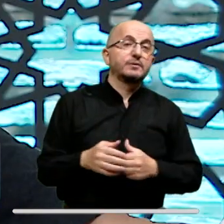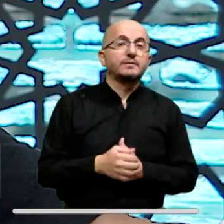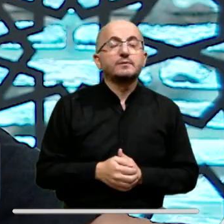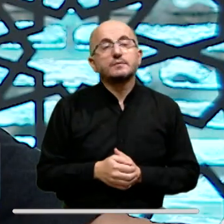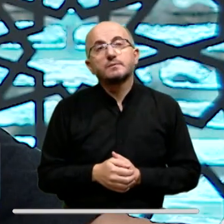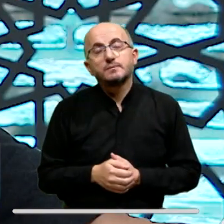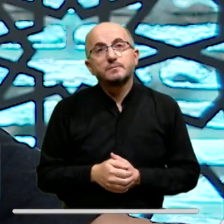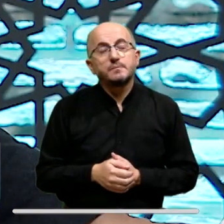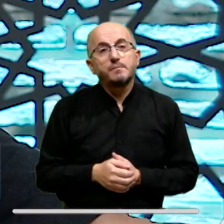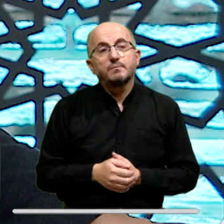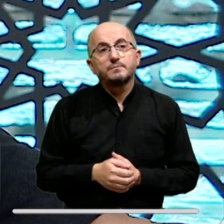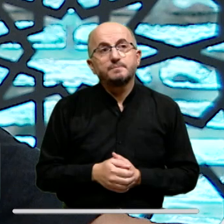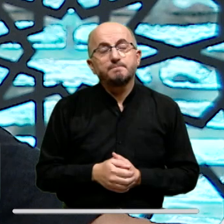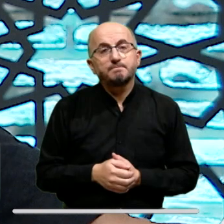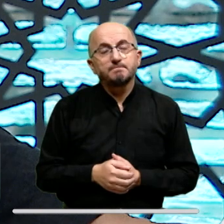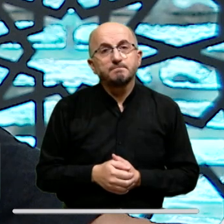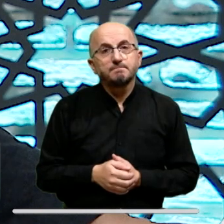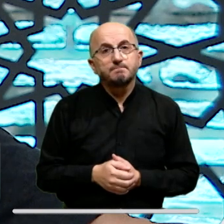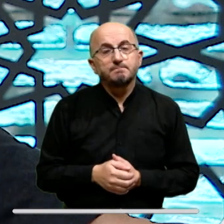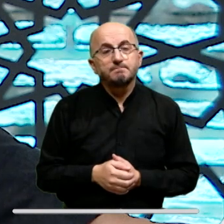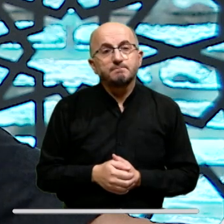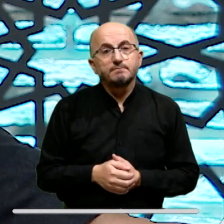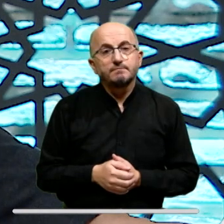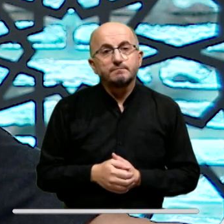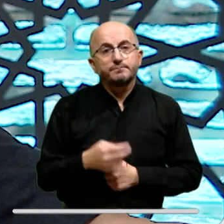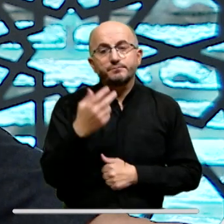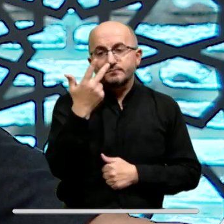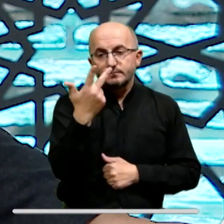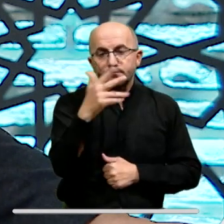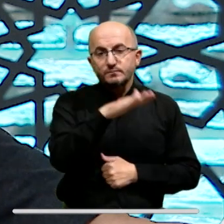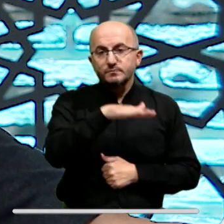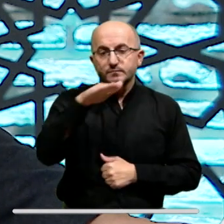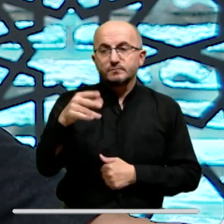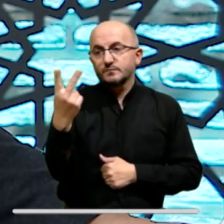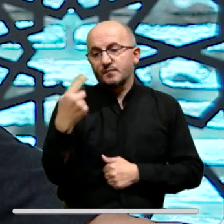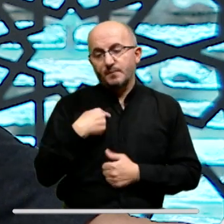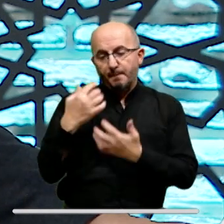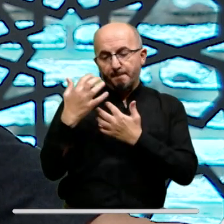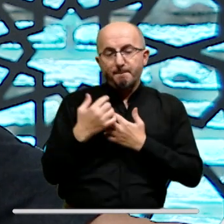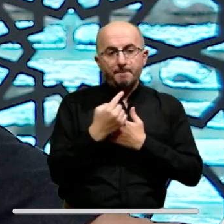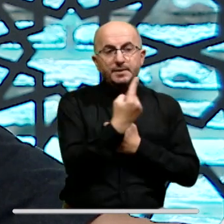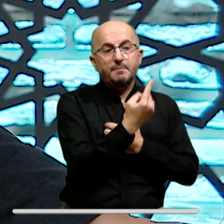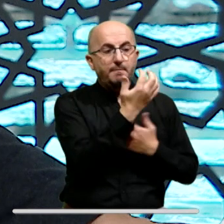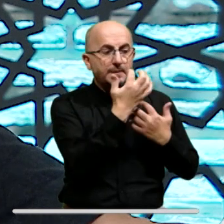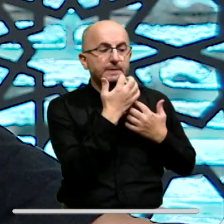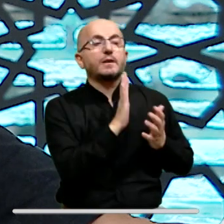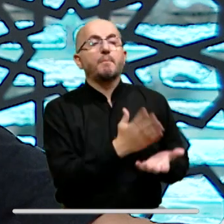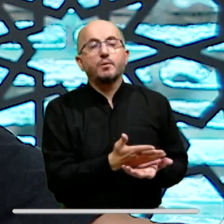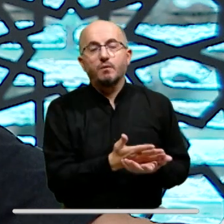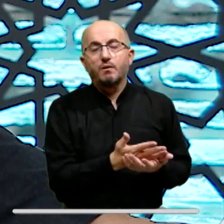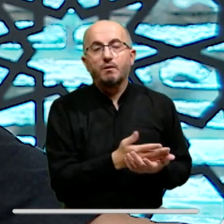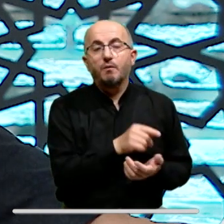da temas etmek gerekir mi hocam? Hani 3 çocuğum var, ikisi benimle ilgileniyor, biri ilgilenmiyor dedi ya.